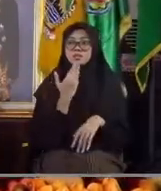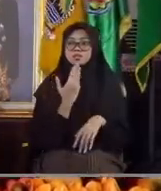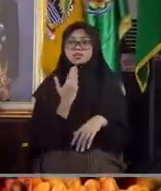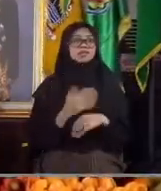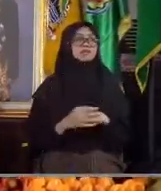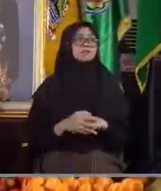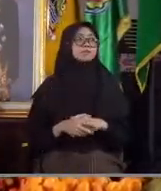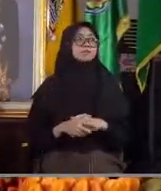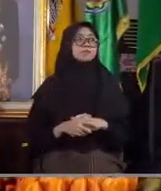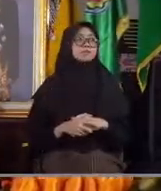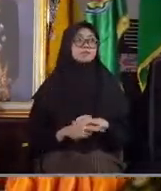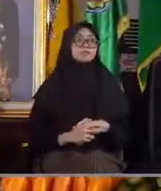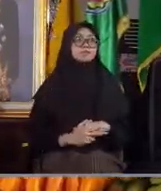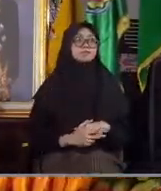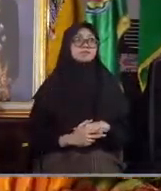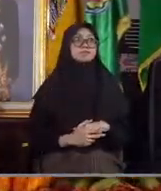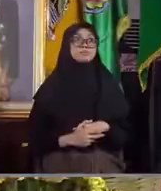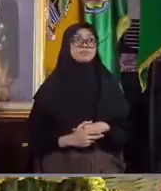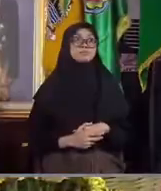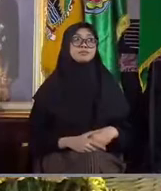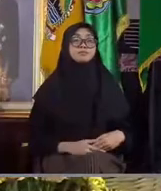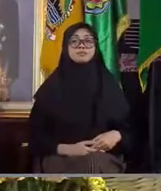banyak.